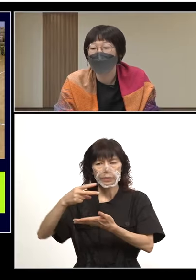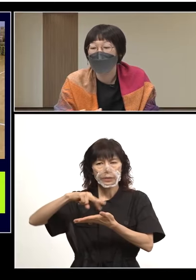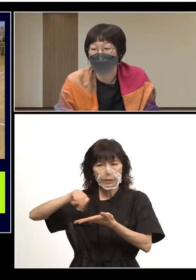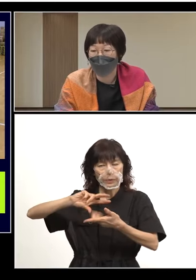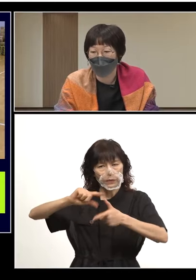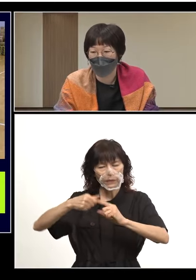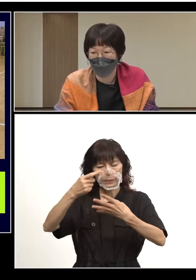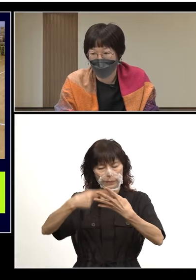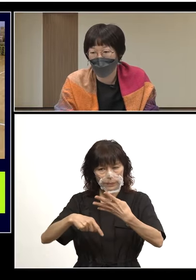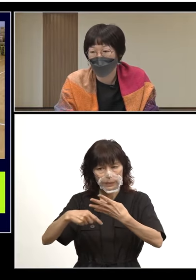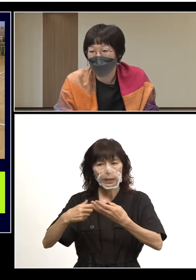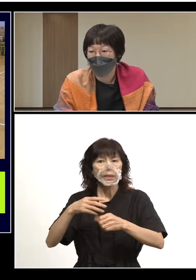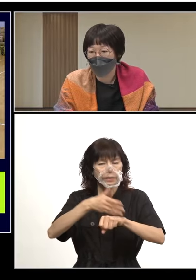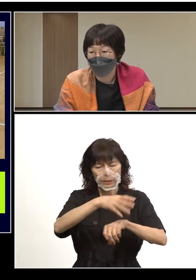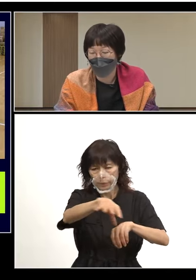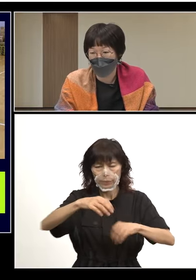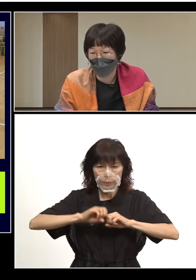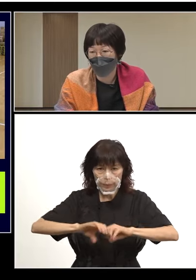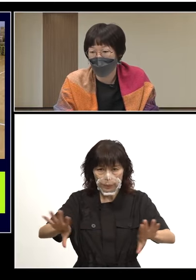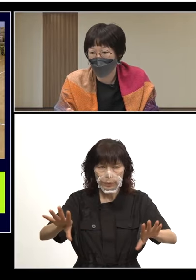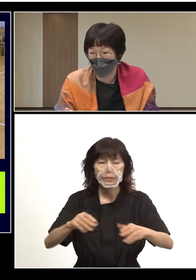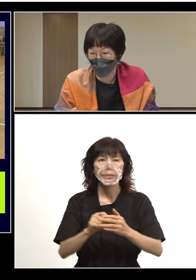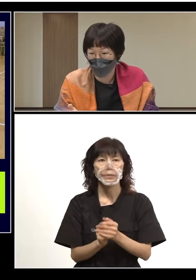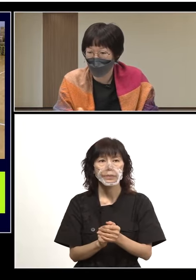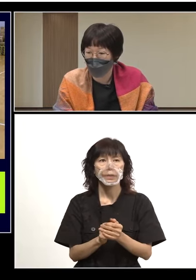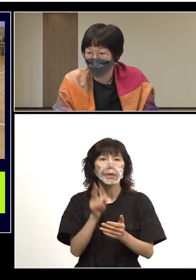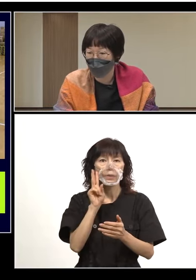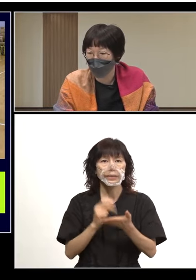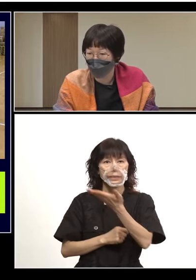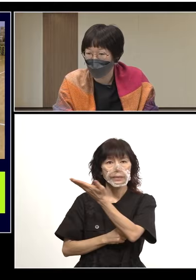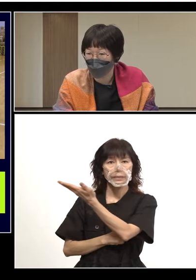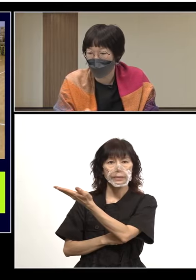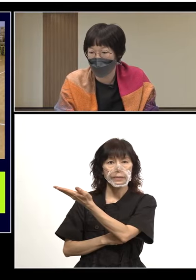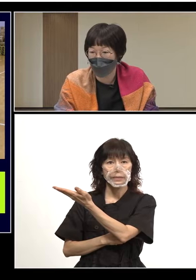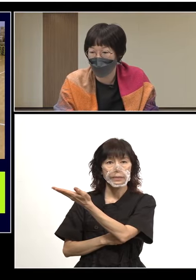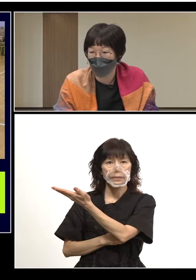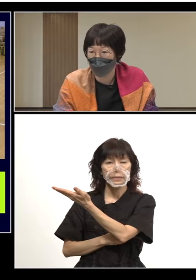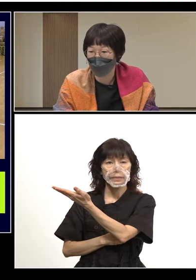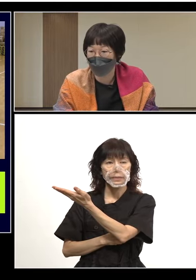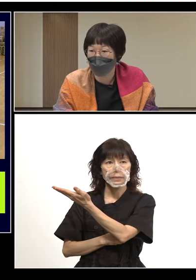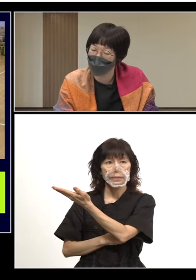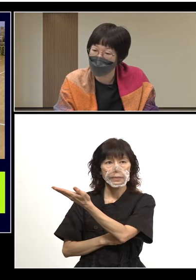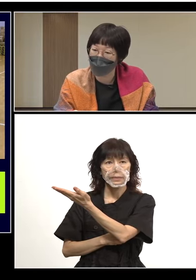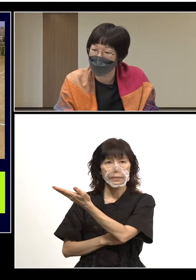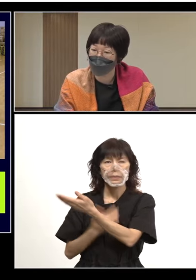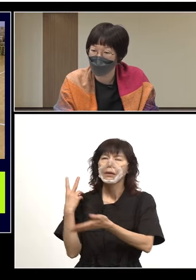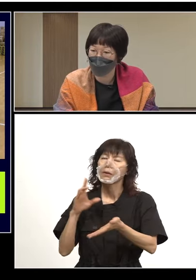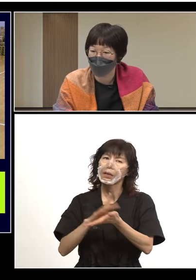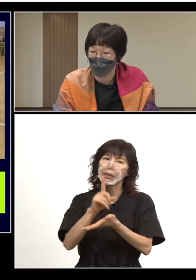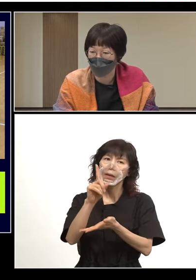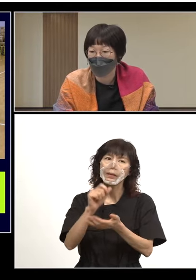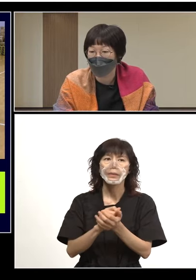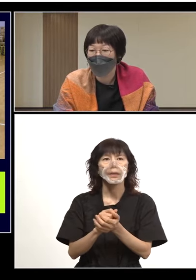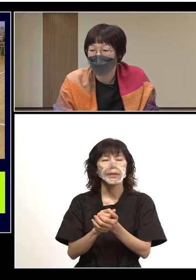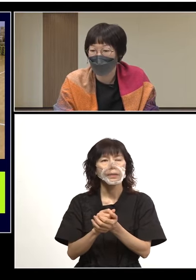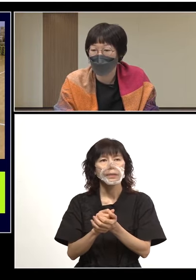式咧就帶到去社區。咁譬如咧，你哋喺相裏邊度見到咧，其中係我去年的其中一個